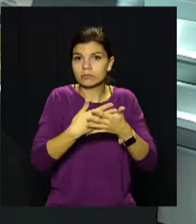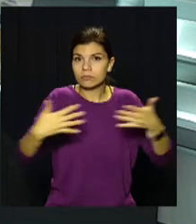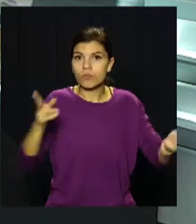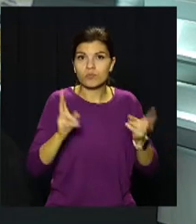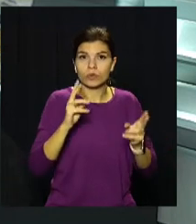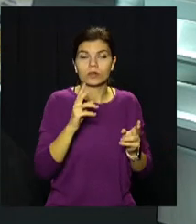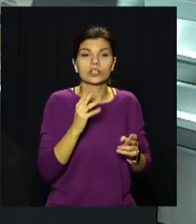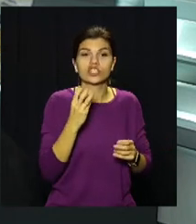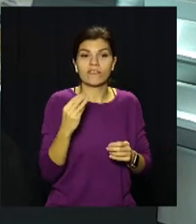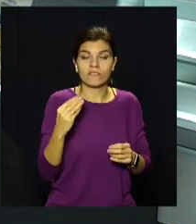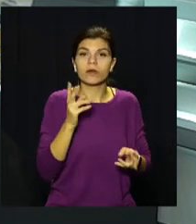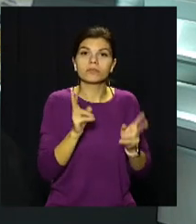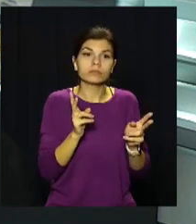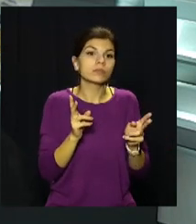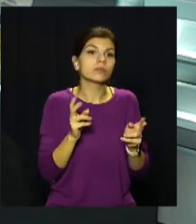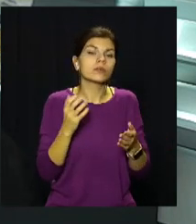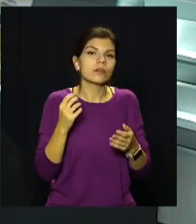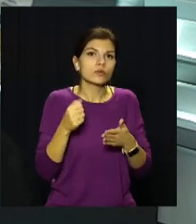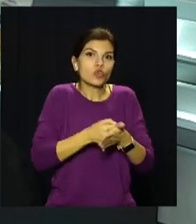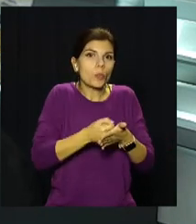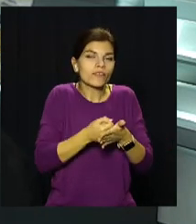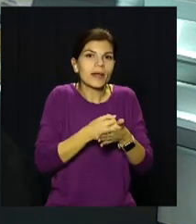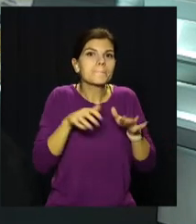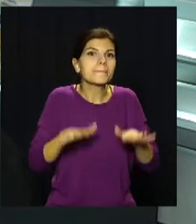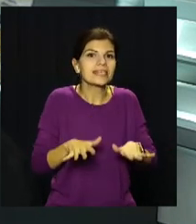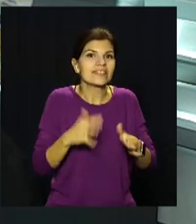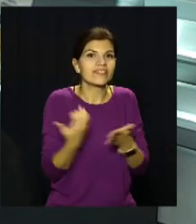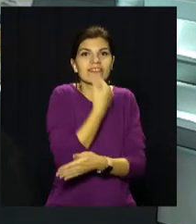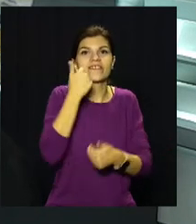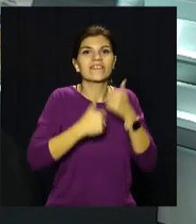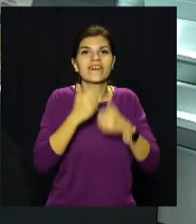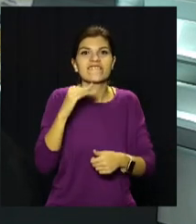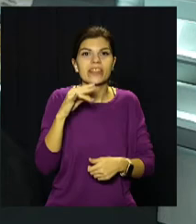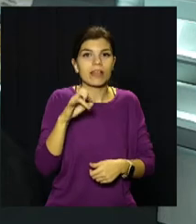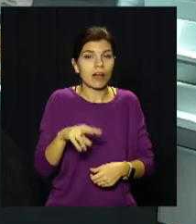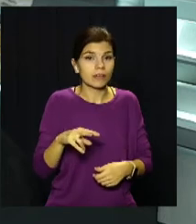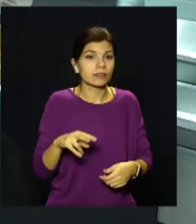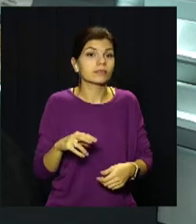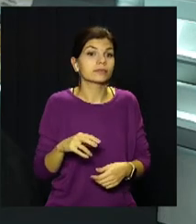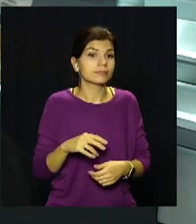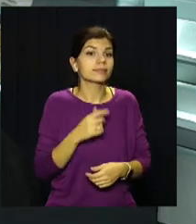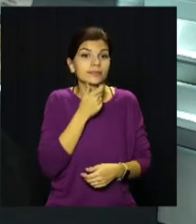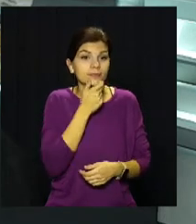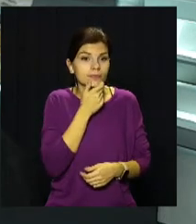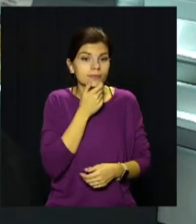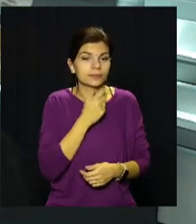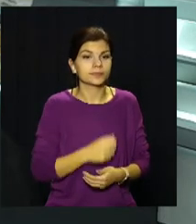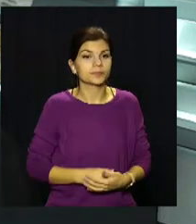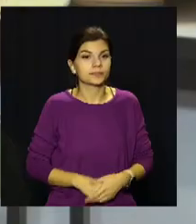демонстрували власні страви та виборювали місце у фіналі. Подробиці солодкого конкурсу нашої Дар'ї Пшеничної.